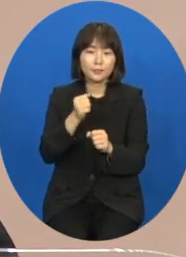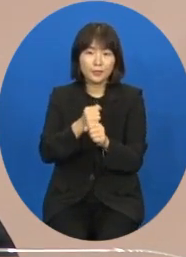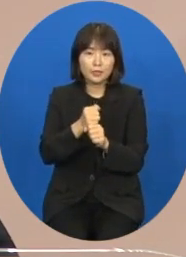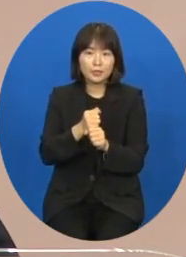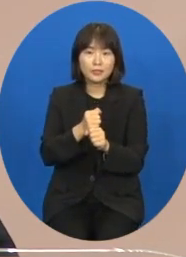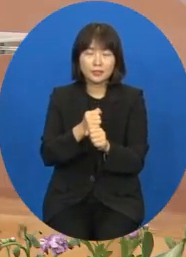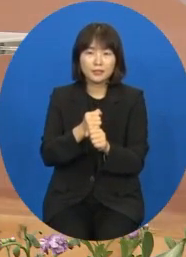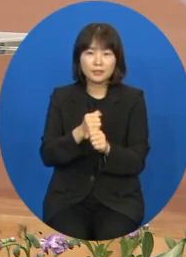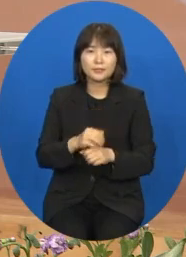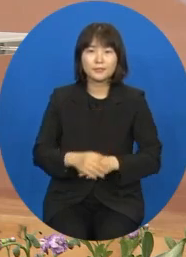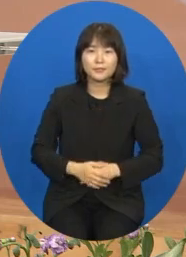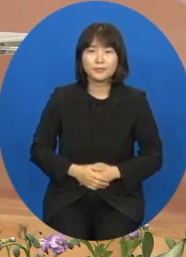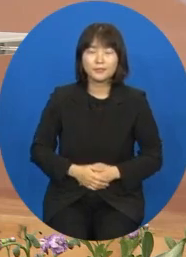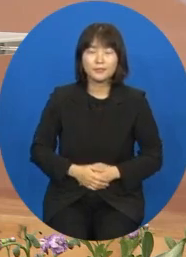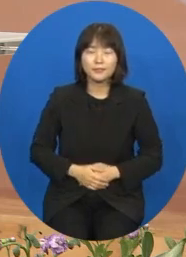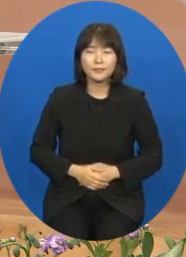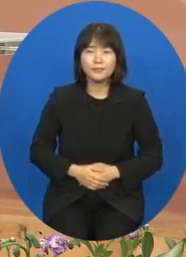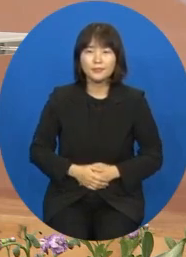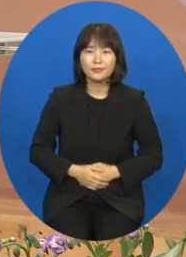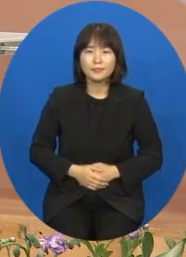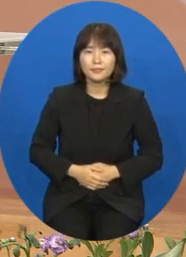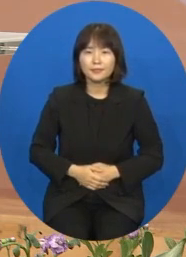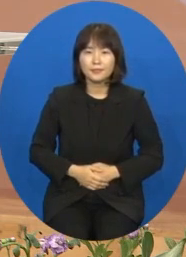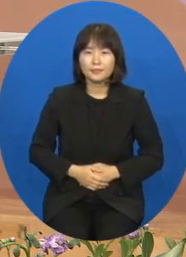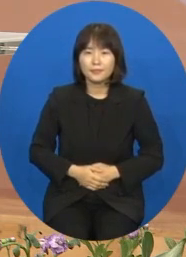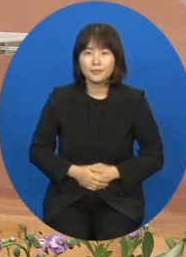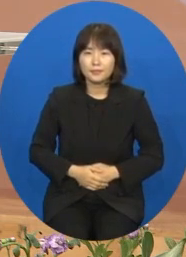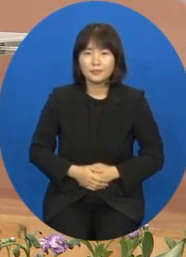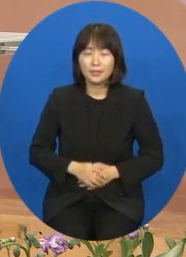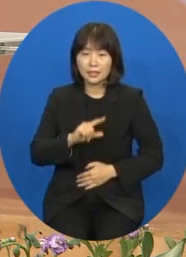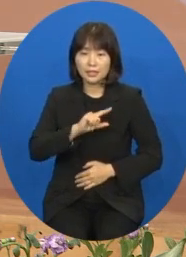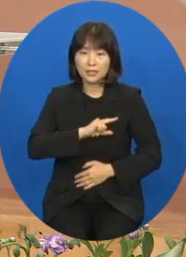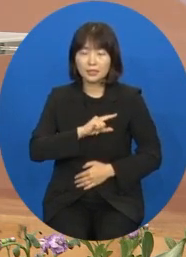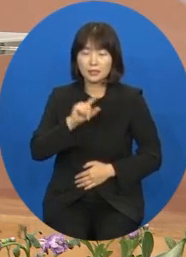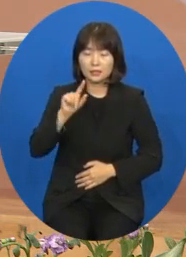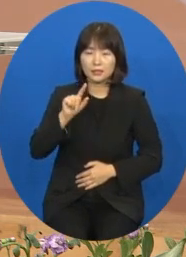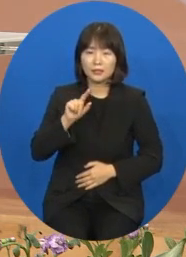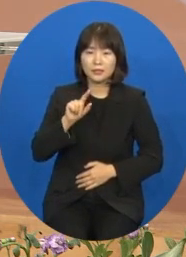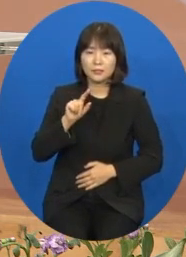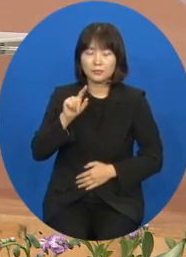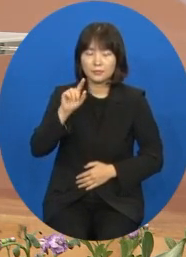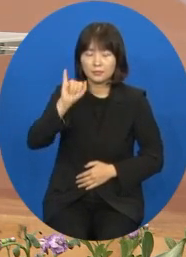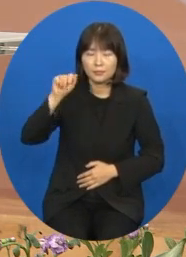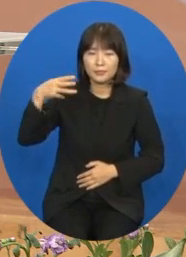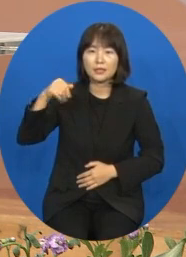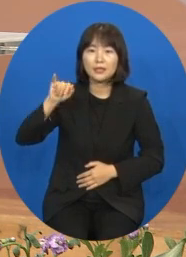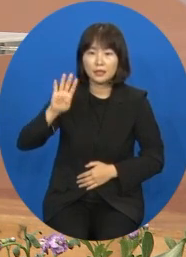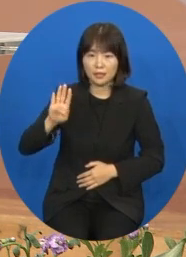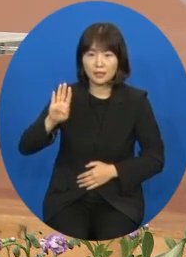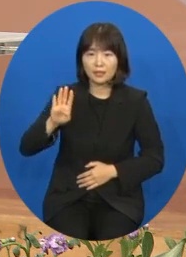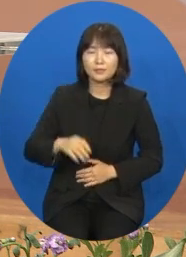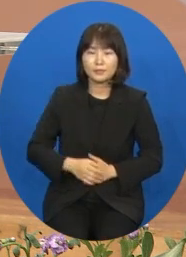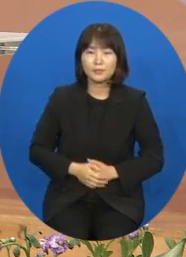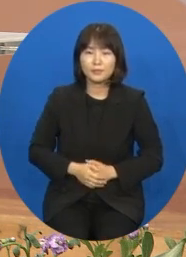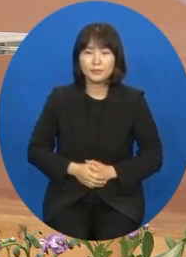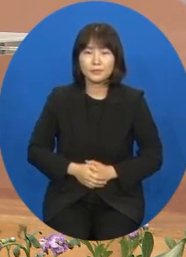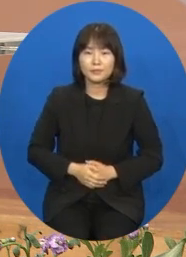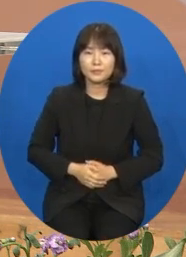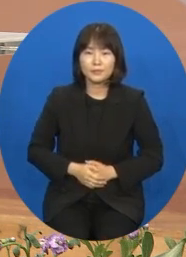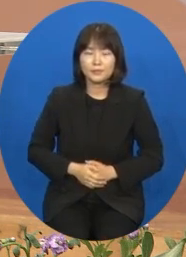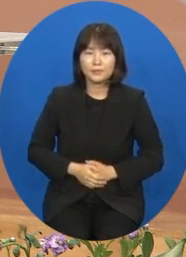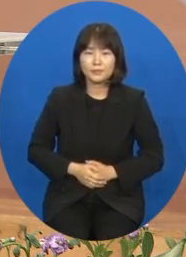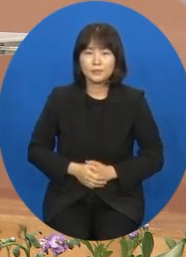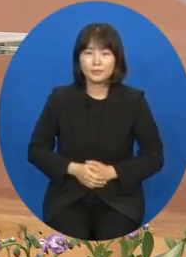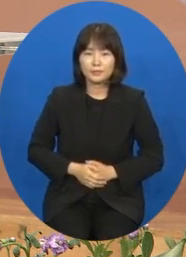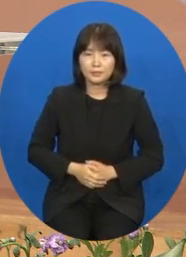그 운동을 실제로 시작하신 분이 미식 축구 코치였던 빌 맥카트니라고 하는